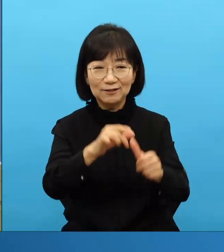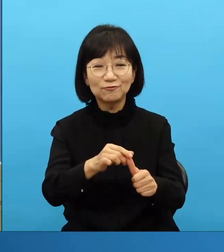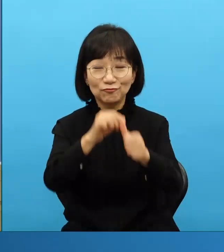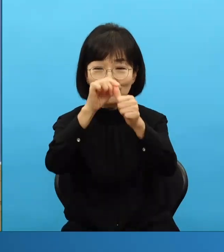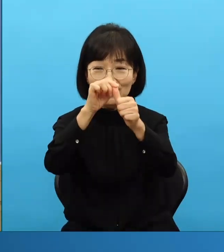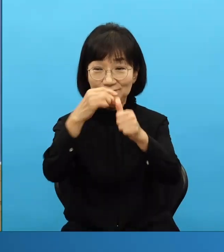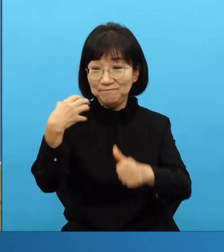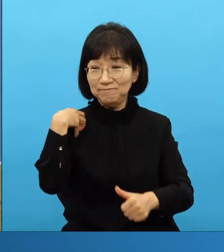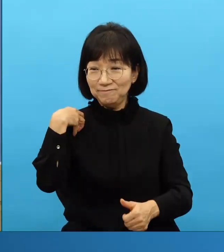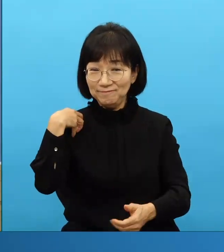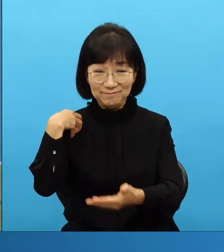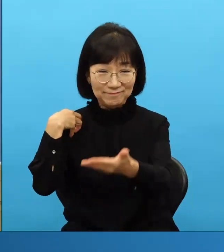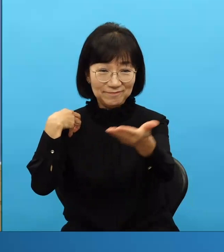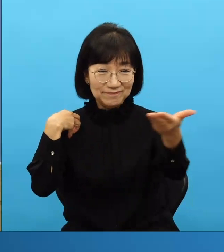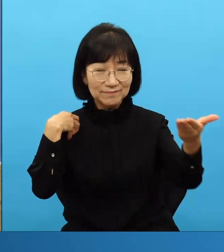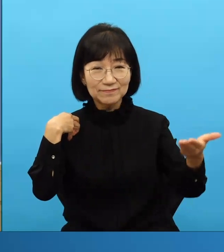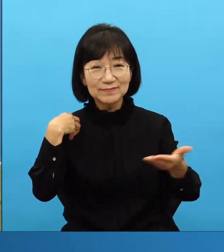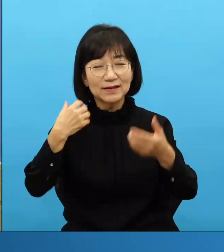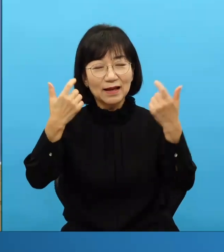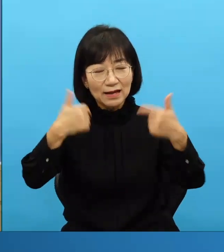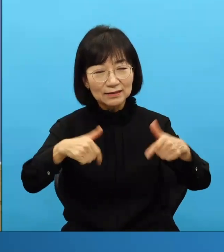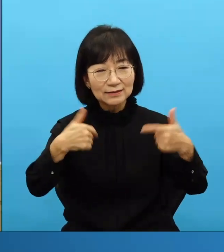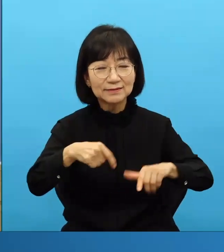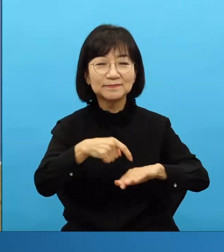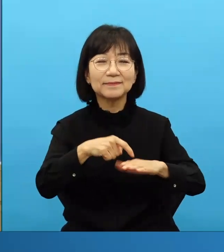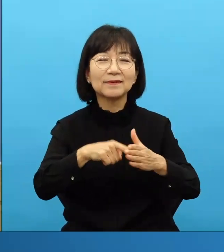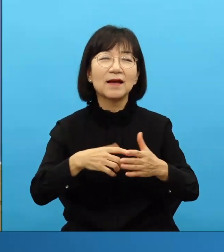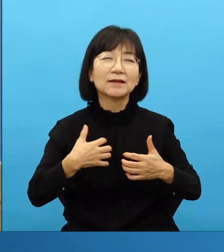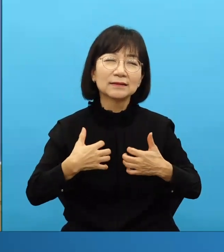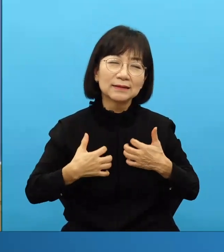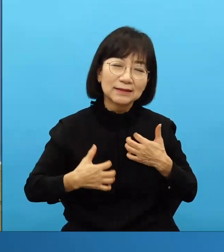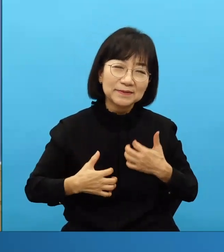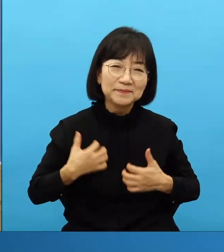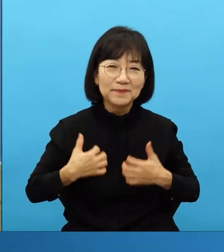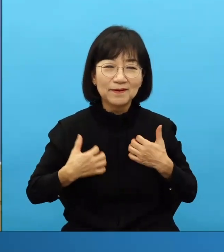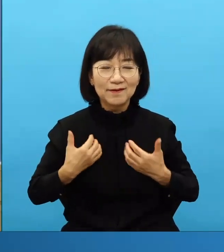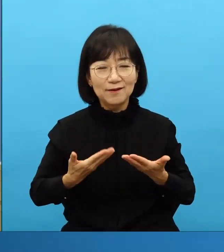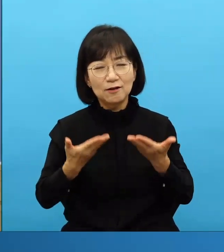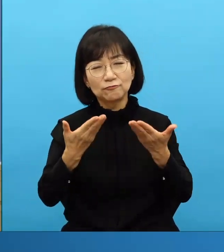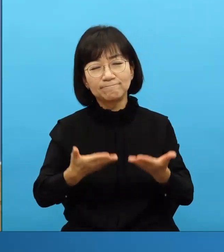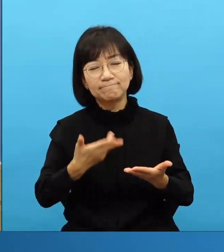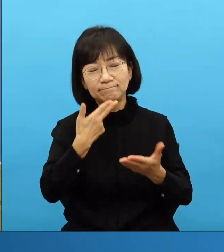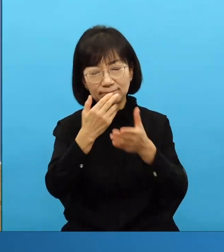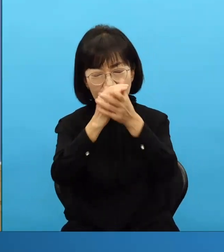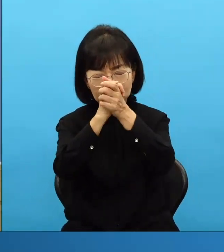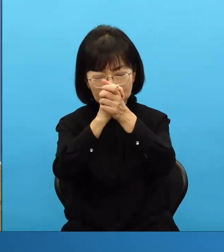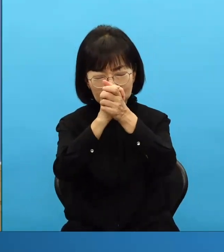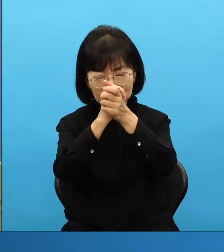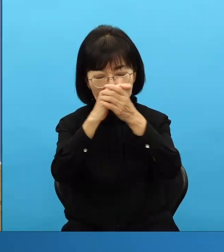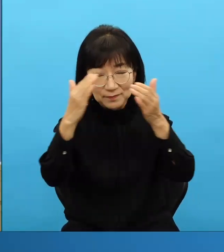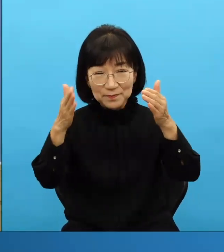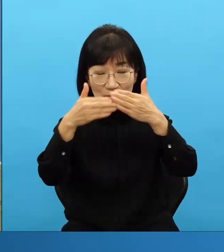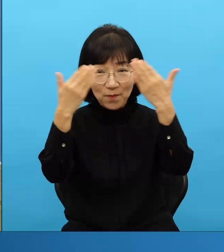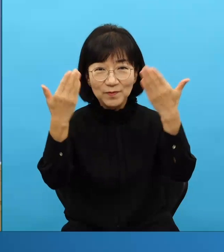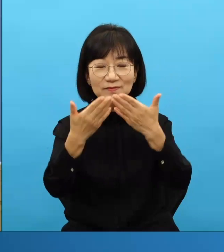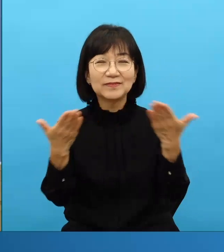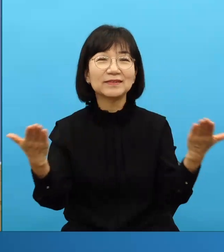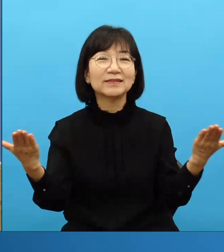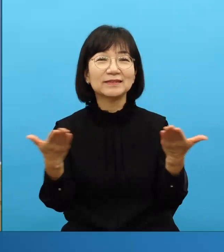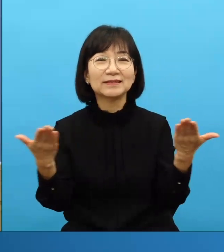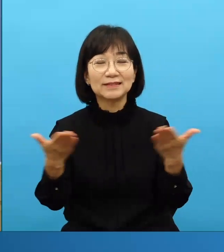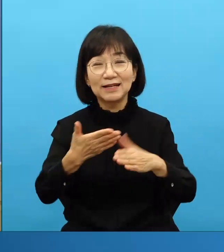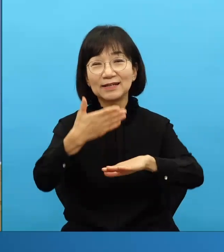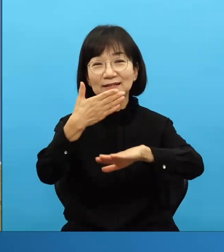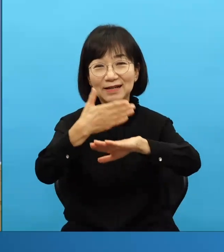안에 항상 기뻐하고 쉬지 말고 기도하고 범사에 감사하는